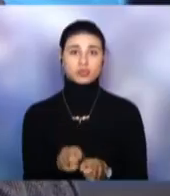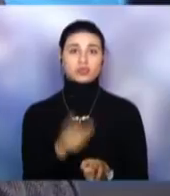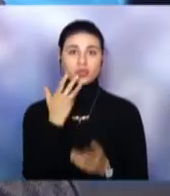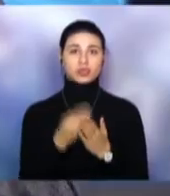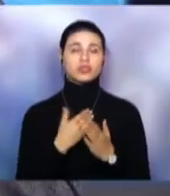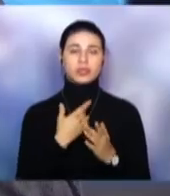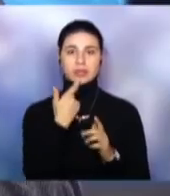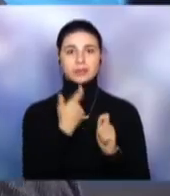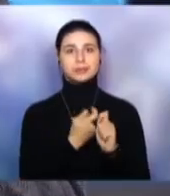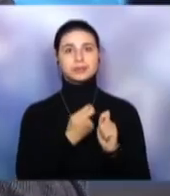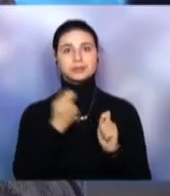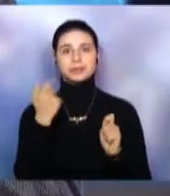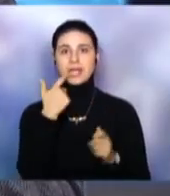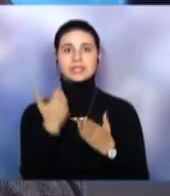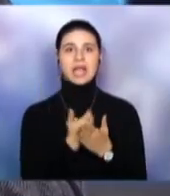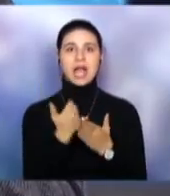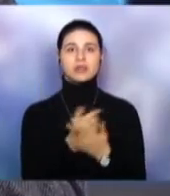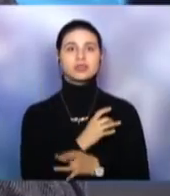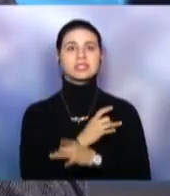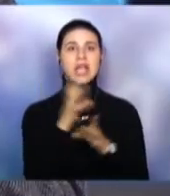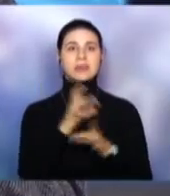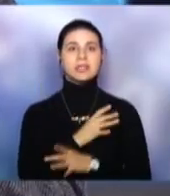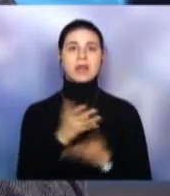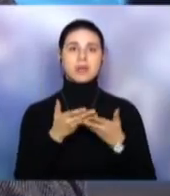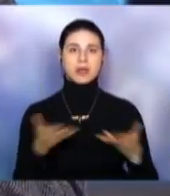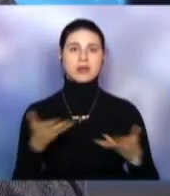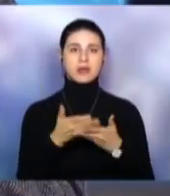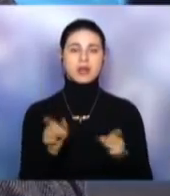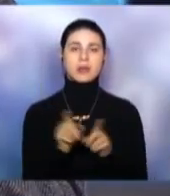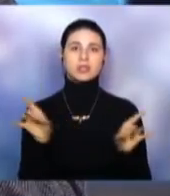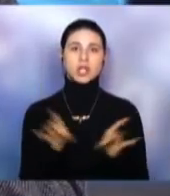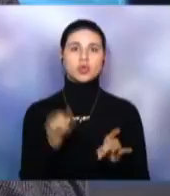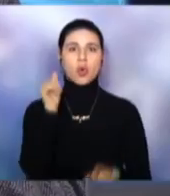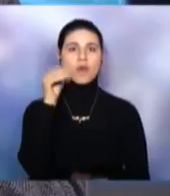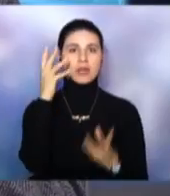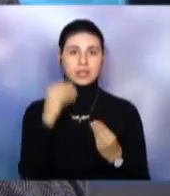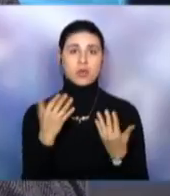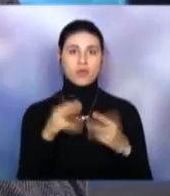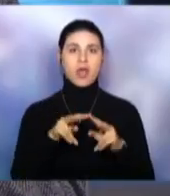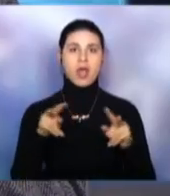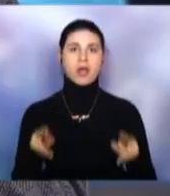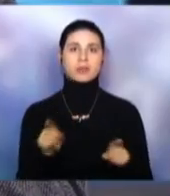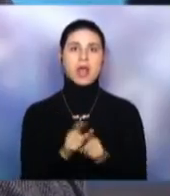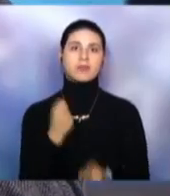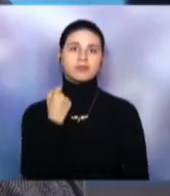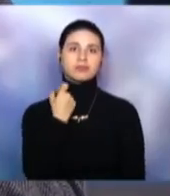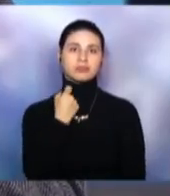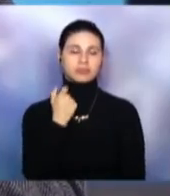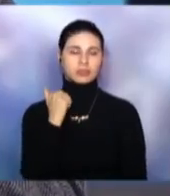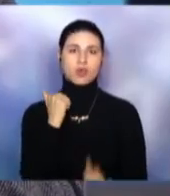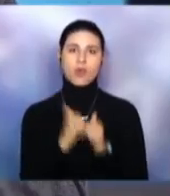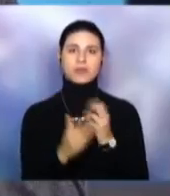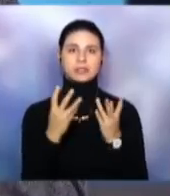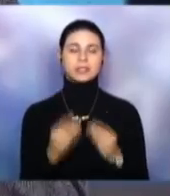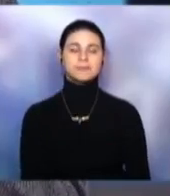ჩვენი გახანძლებული საახალწლო ზეიმებიც ღრეობას ემსგავსება თავისი სტილით, ხანძლებით და